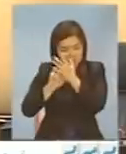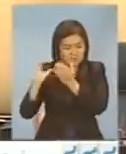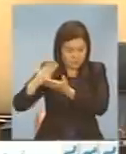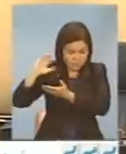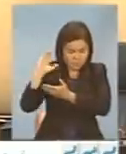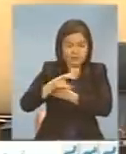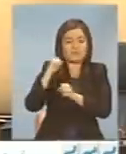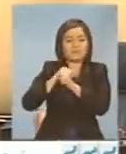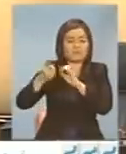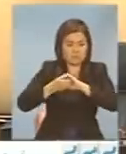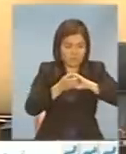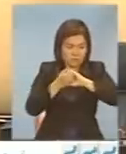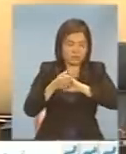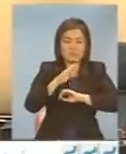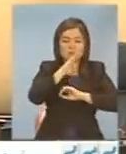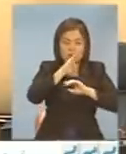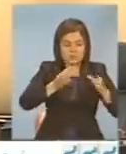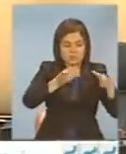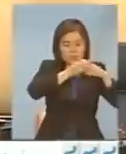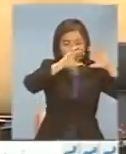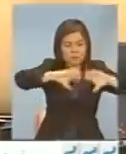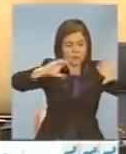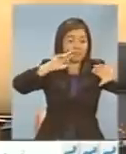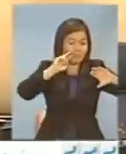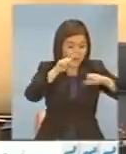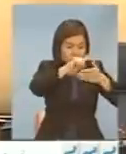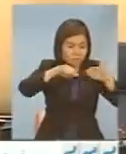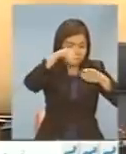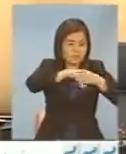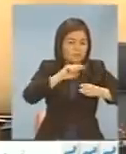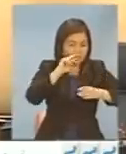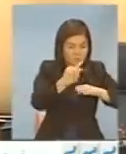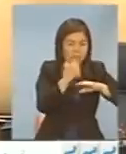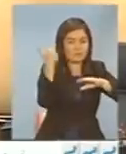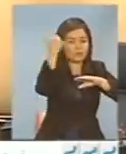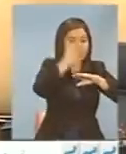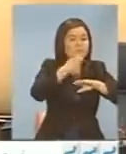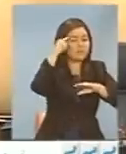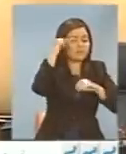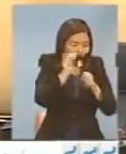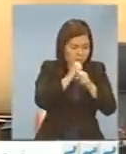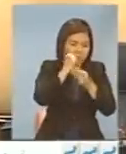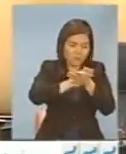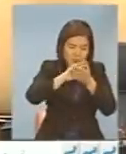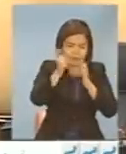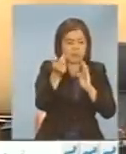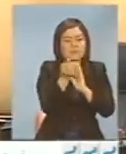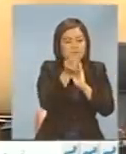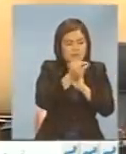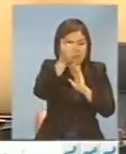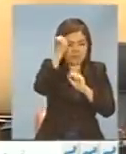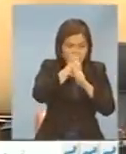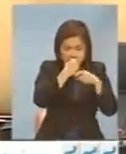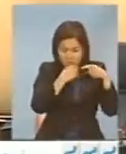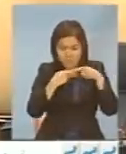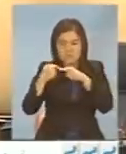าถ้ารัฐบาลเพื่อไทยเป็นรัฐบาลอีกสมัยหนึ่งครับกรุงเทพหนองคายก็เสร็จพร้อมกรุงเทพเชียงใหม่ครับโดยช่วงที่ขยายต่อเนี่ยครับเราสามาร